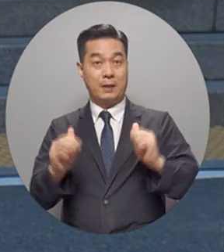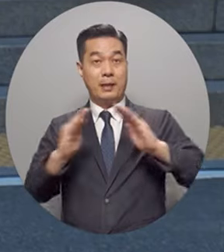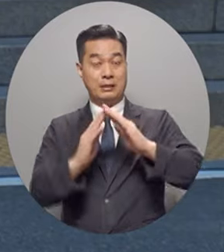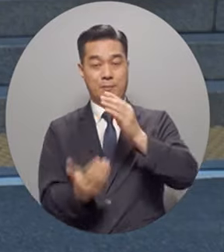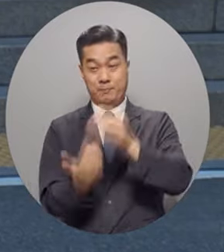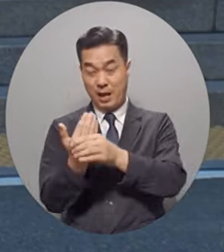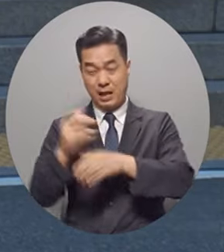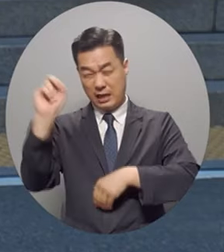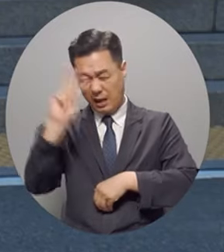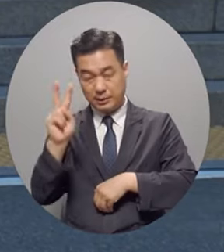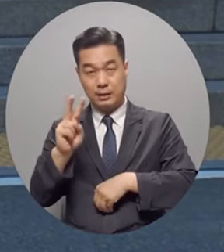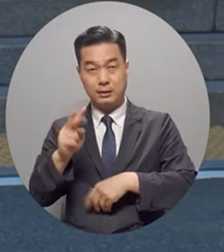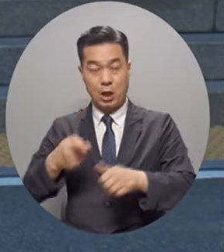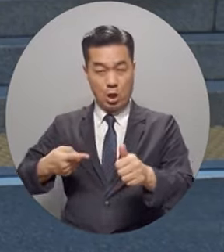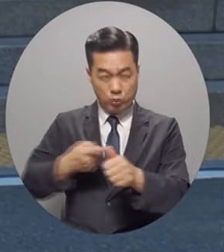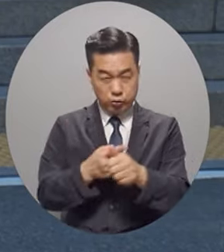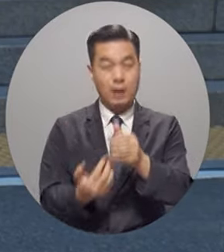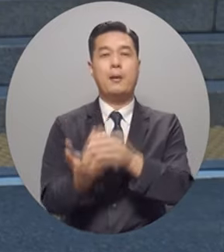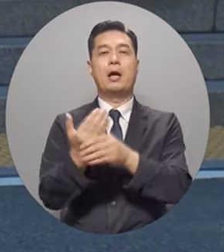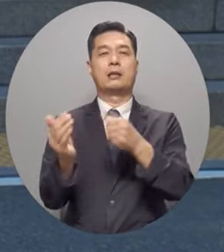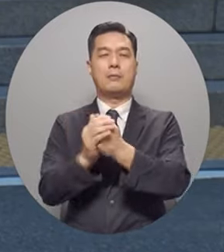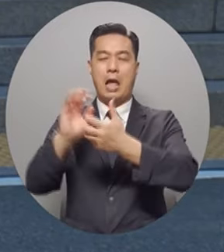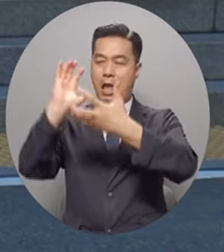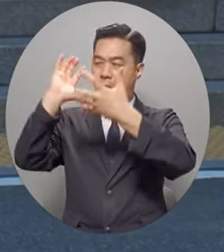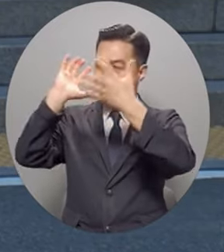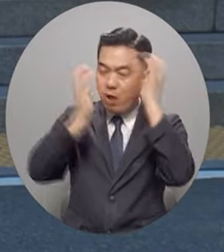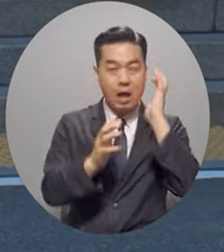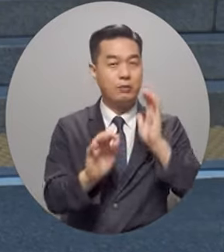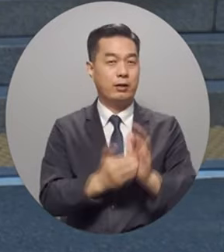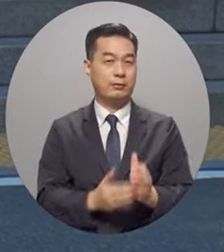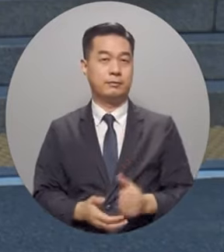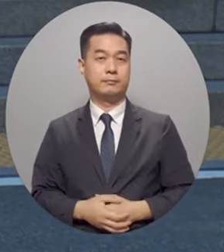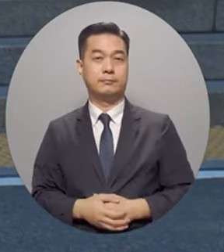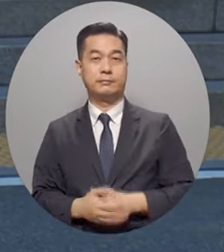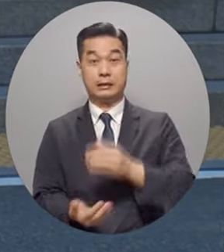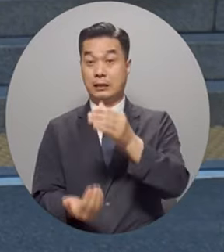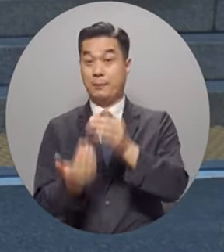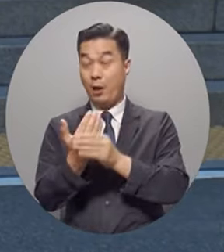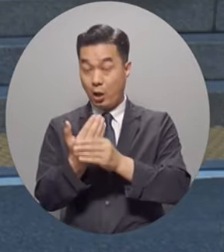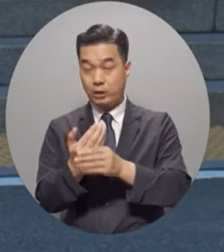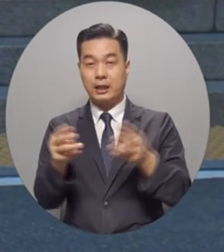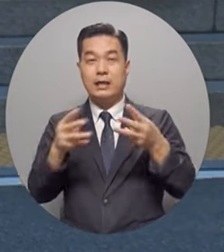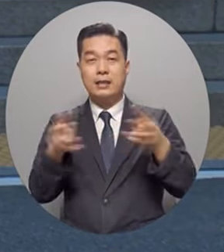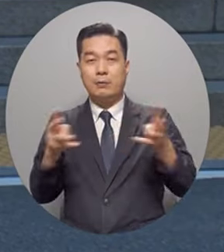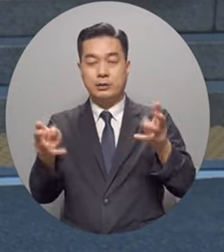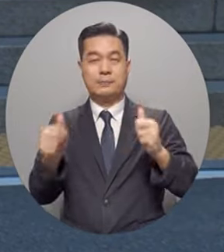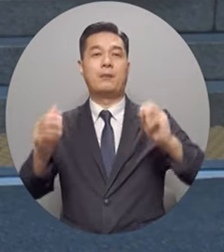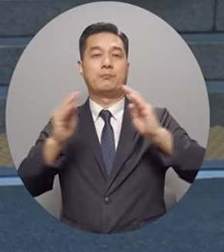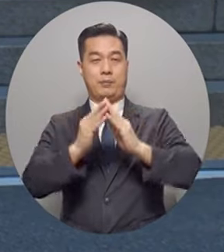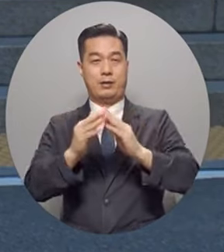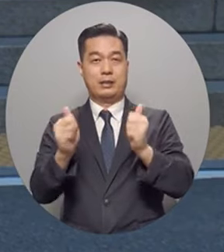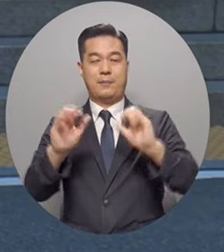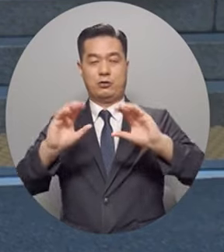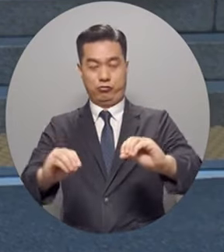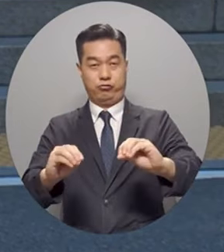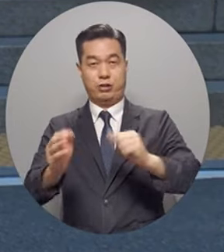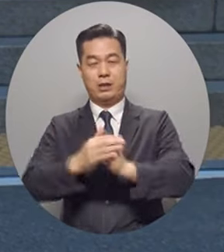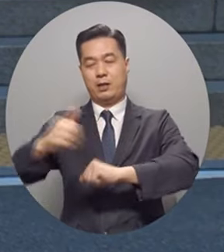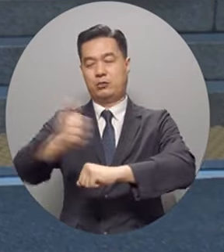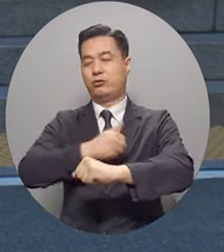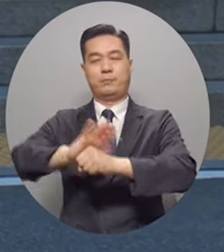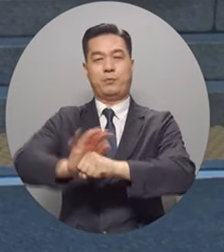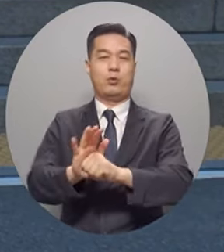느닷없는 흉기 피습에 법정 아는 순식간의 아수라장이 됐습니다 사건이 벌어진 해당 3층 법정은 재판이 중단된 채 출입도